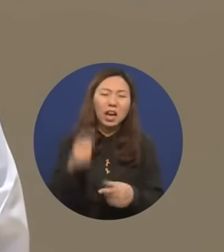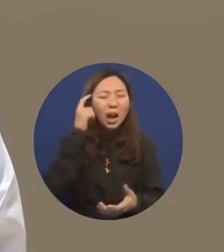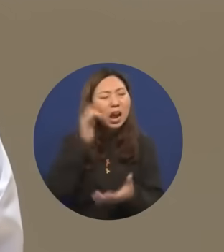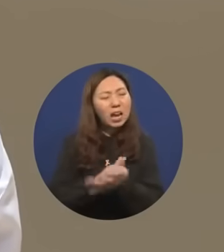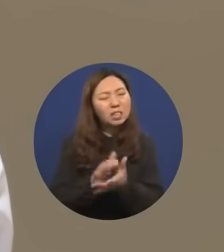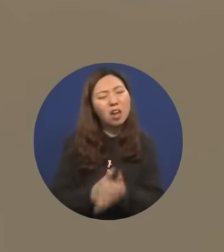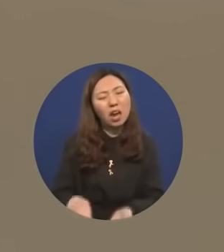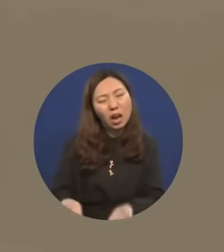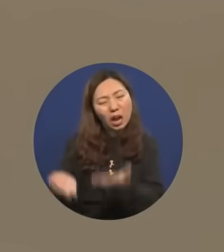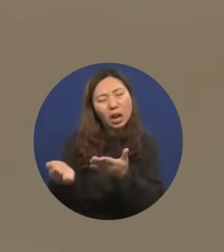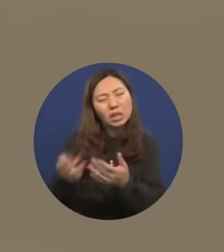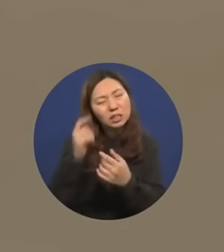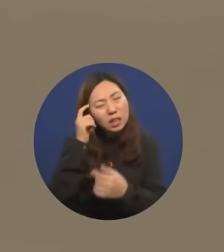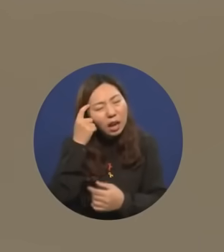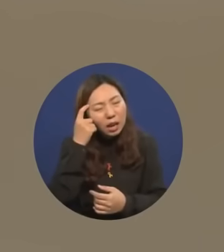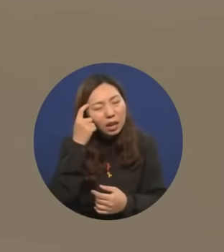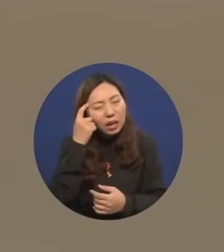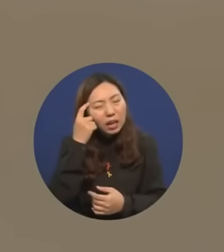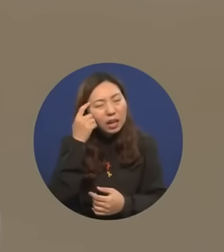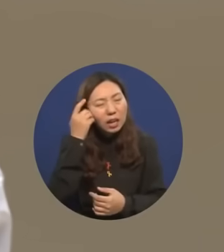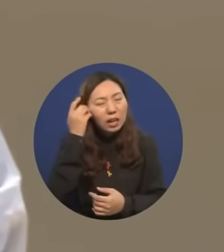이러려다가